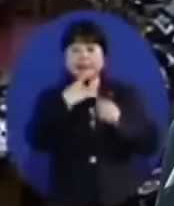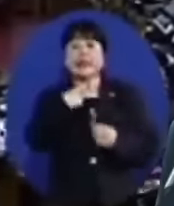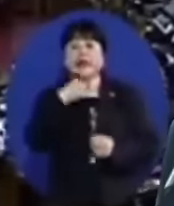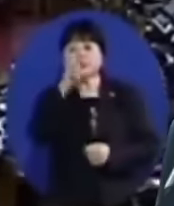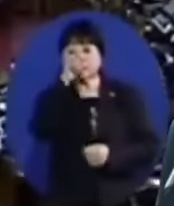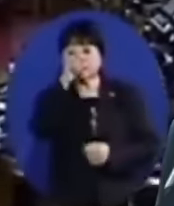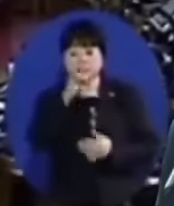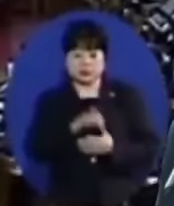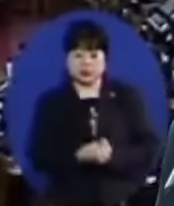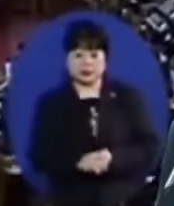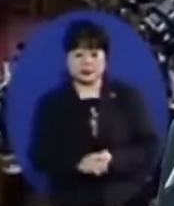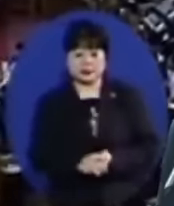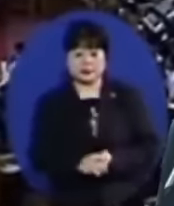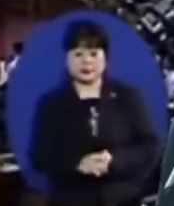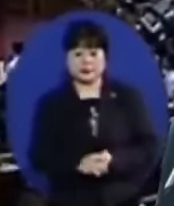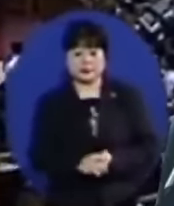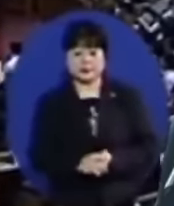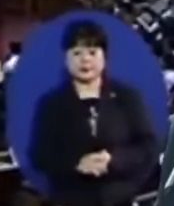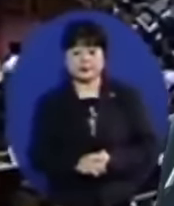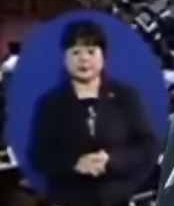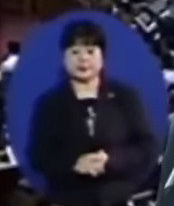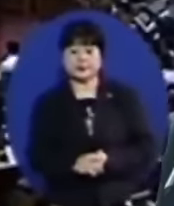고난받으셨습니다.